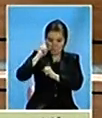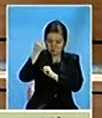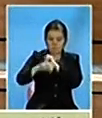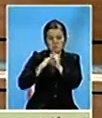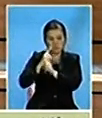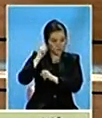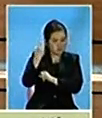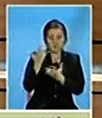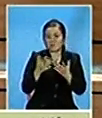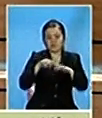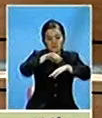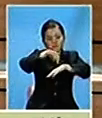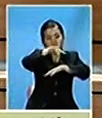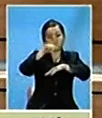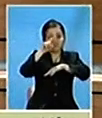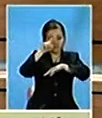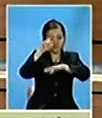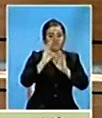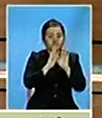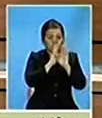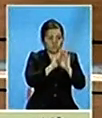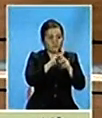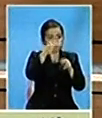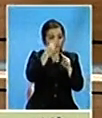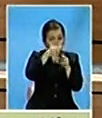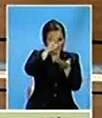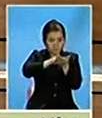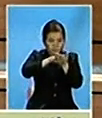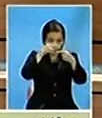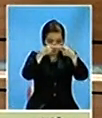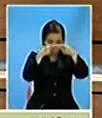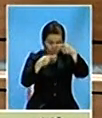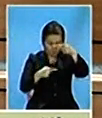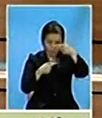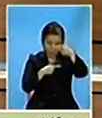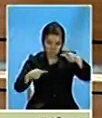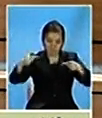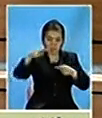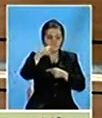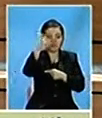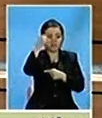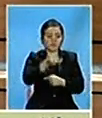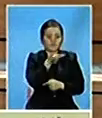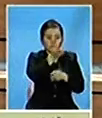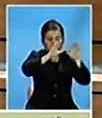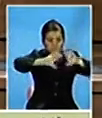ปอีกก็ต้องฝากทางท่านนายกรัฐมนตรีท่านประธานกพ.ได้พิจารณาทบทวนเรื่องนี้ด้วยครับขอบคุ